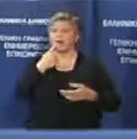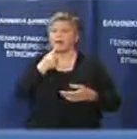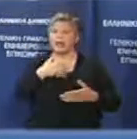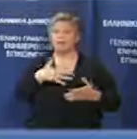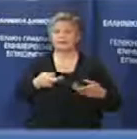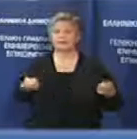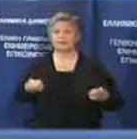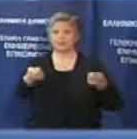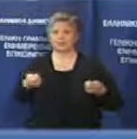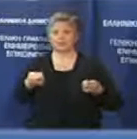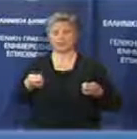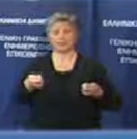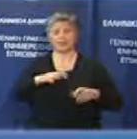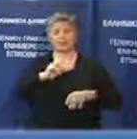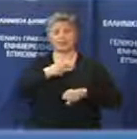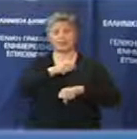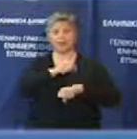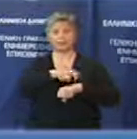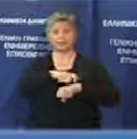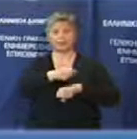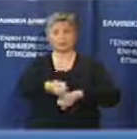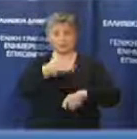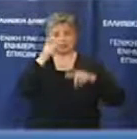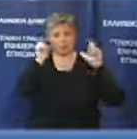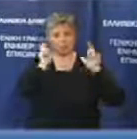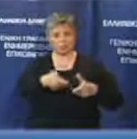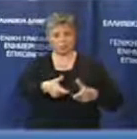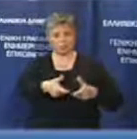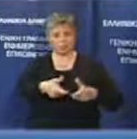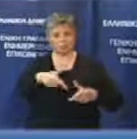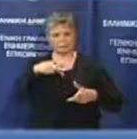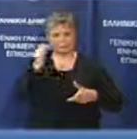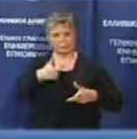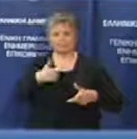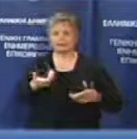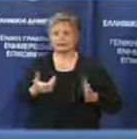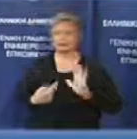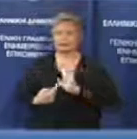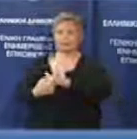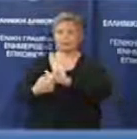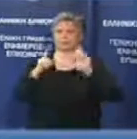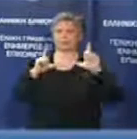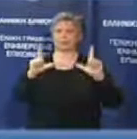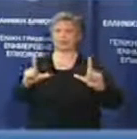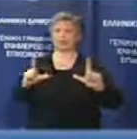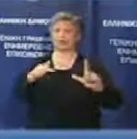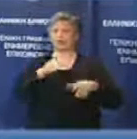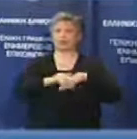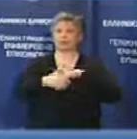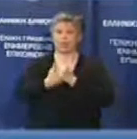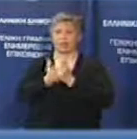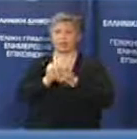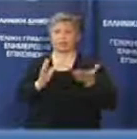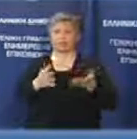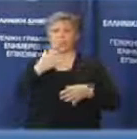περίσσευμα ευαισθησίας, το οποίο η ίδια η Νέα Δημοκρατία δεν είναι σε θέση να το ισορροπήσει. Με αυτόν τον τρόπο λοιπόν ασκήθηκε